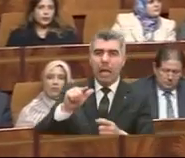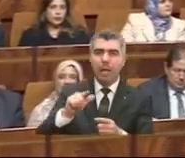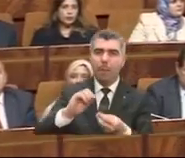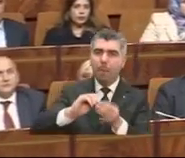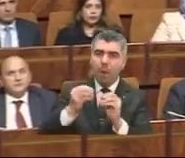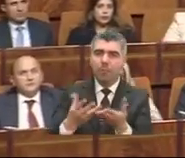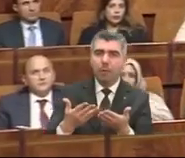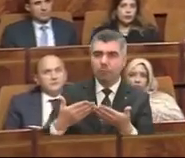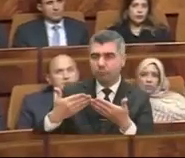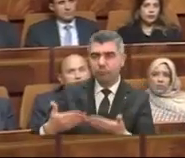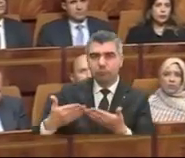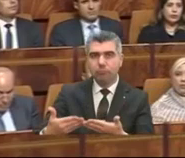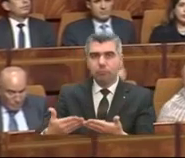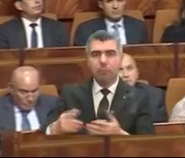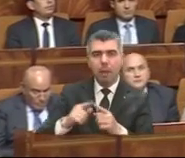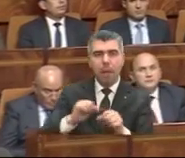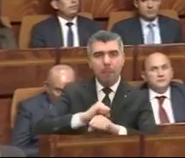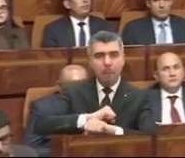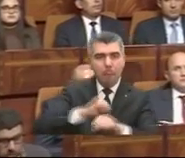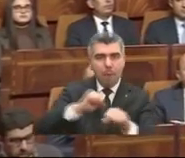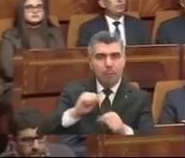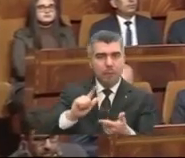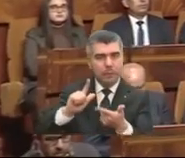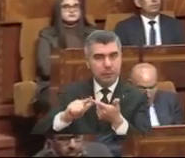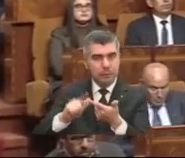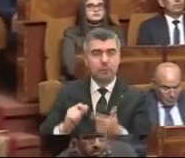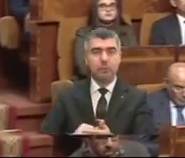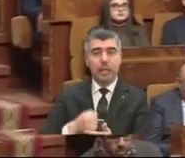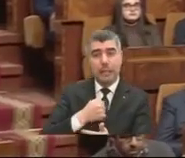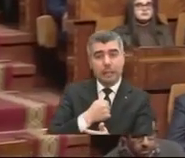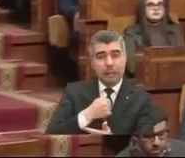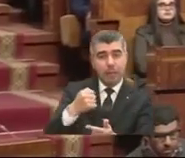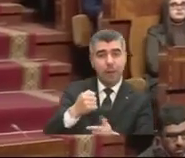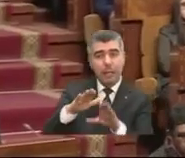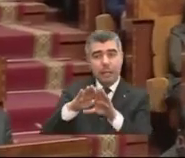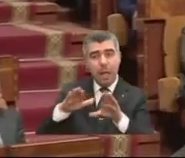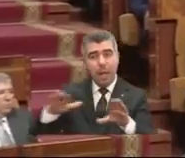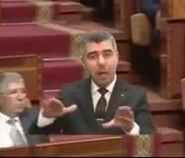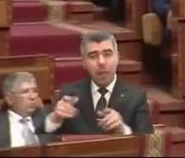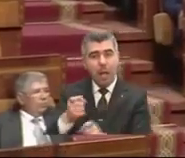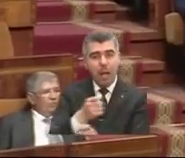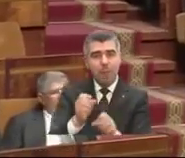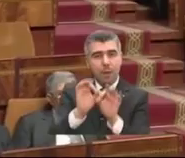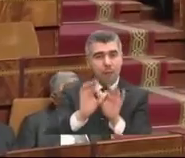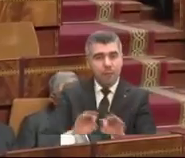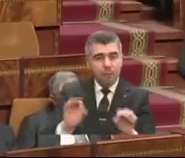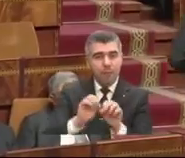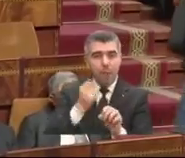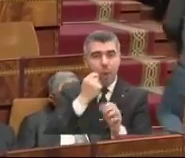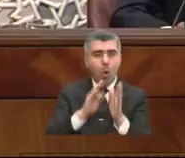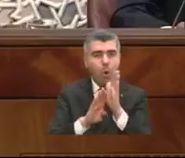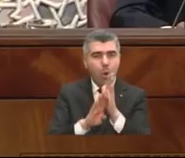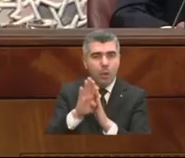الراهنة من قبيل مكافحة الإرهاب والدفاع عن السلم والديمقراطية والهجرة وحقوق